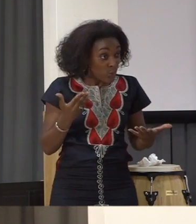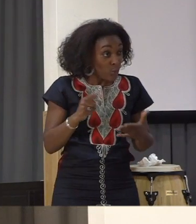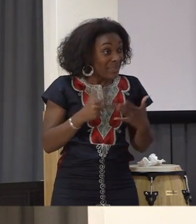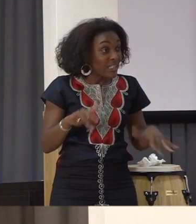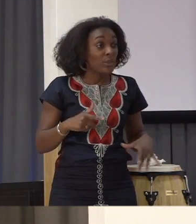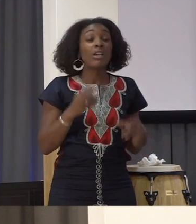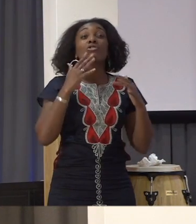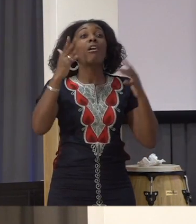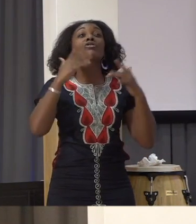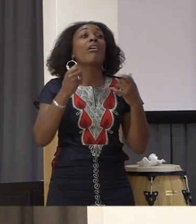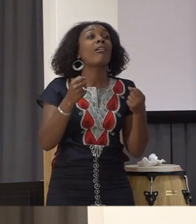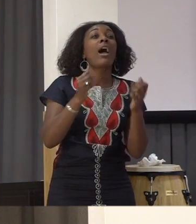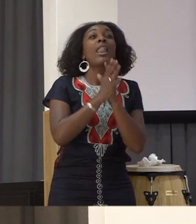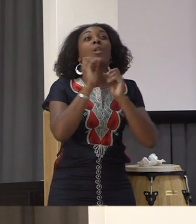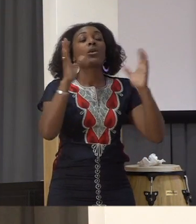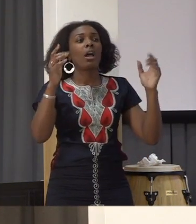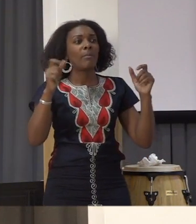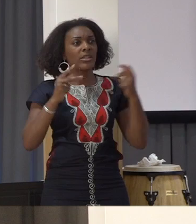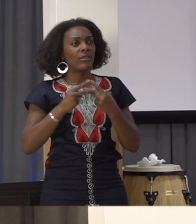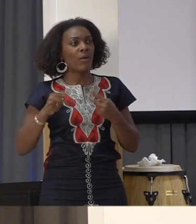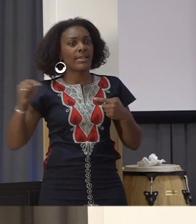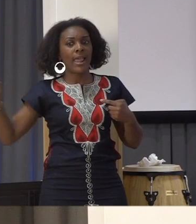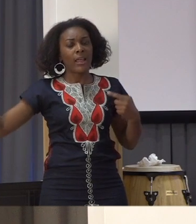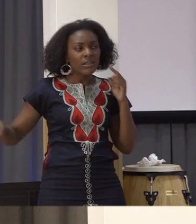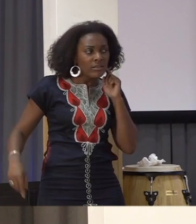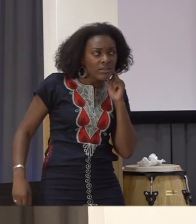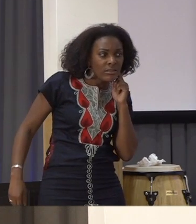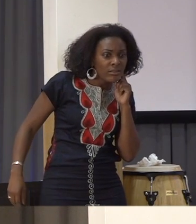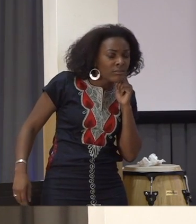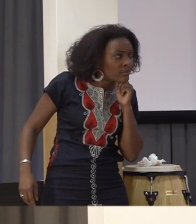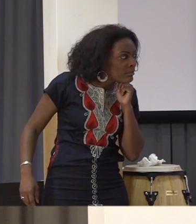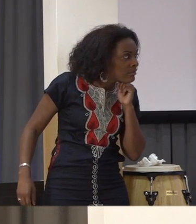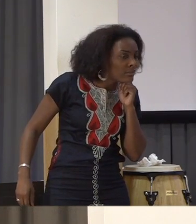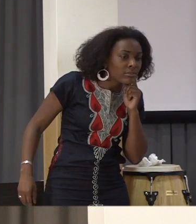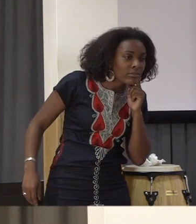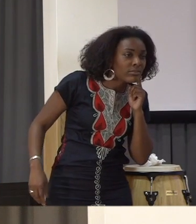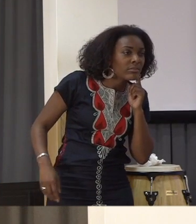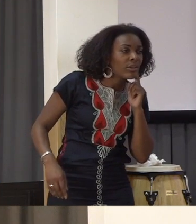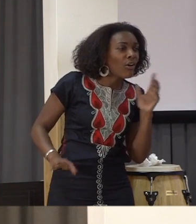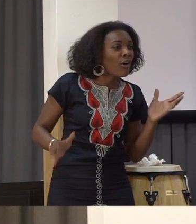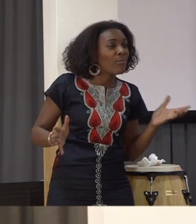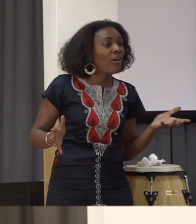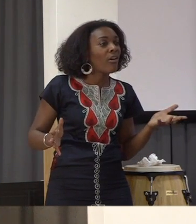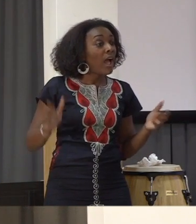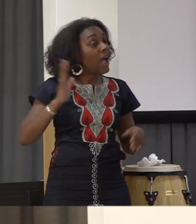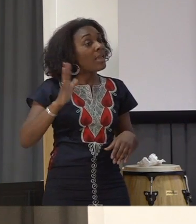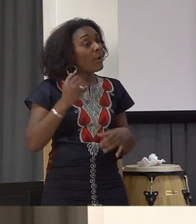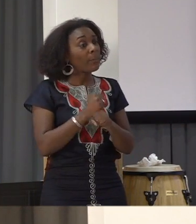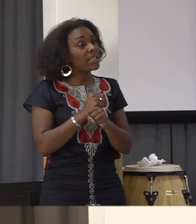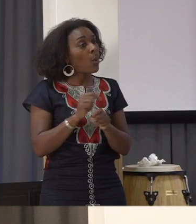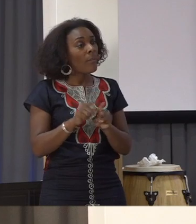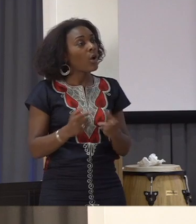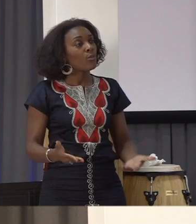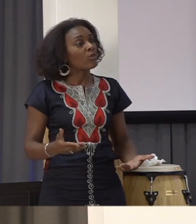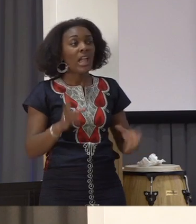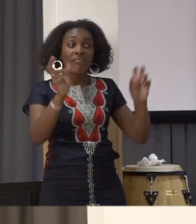Ces apôtres, c'est ce qu'ils ont fait. Ils étaient enchaînés. Ils avaient des fers sur les mains, ils avaient des fers sur les pieds. Et les prisons de l'époque, ce n'était pas celles d'aujourd'hui. Il n'y avait pas